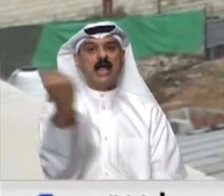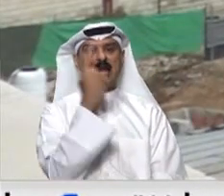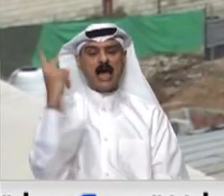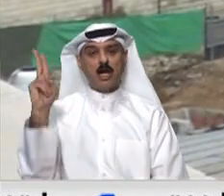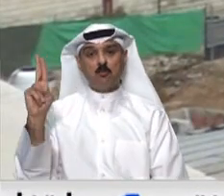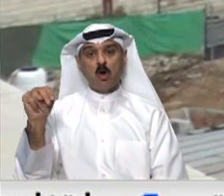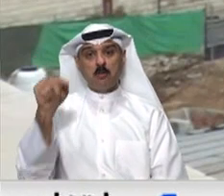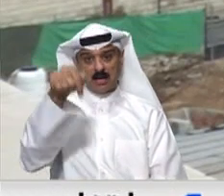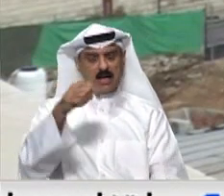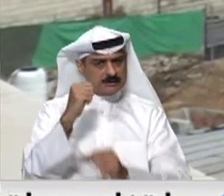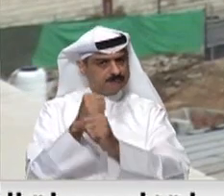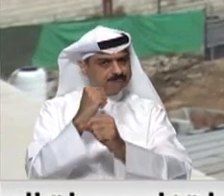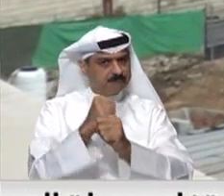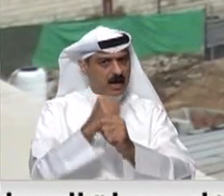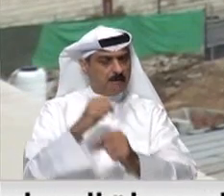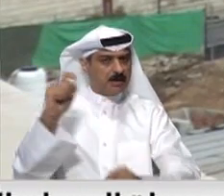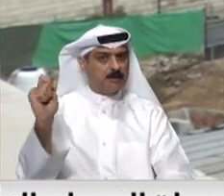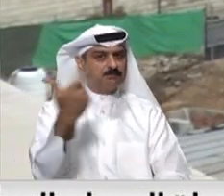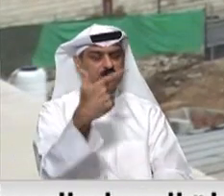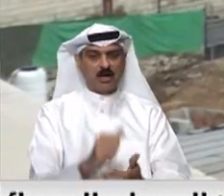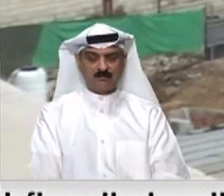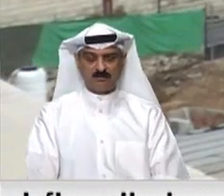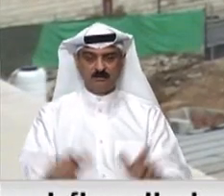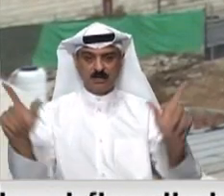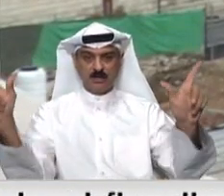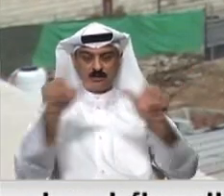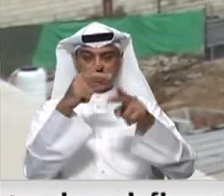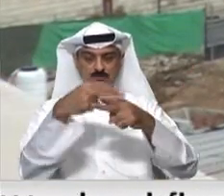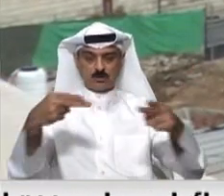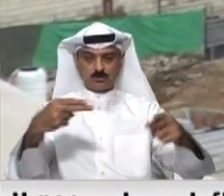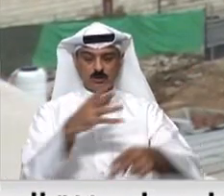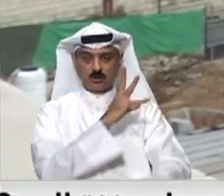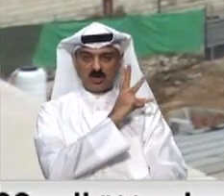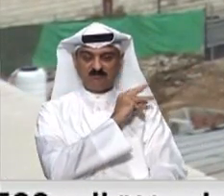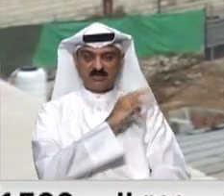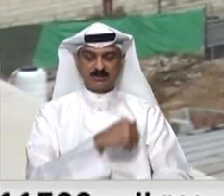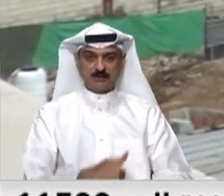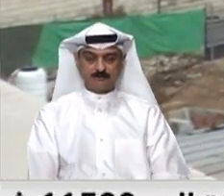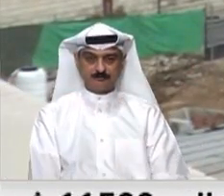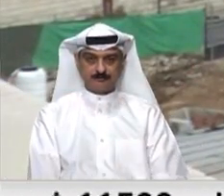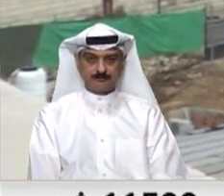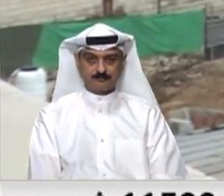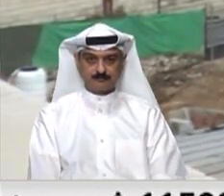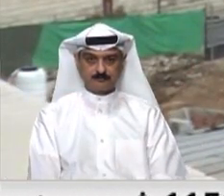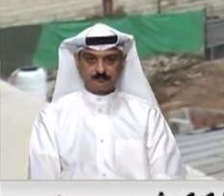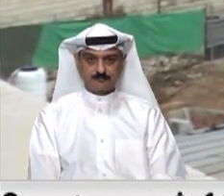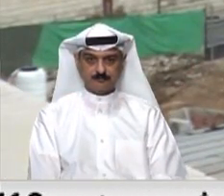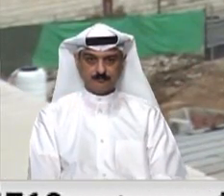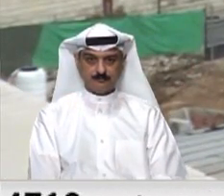دورا أكثر تأثيرا. لتلفزيون دولة الكويت من الأراضي الفلسطينية دارين غيث.